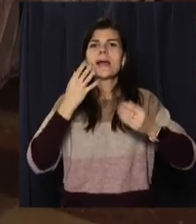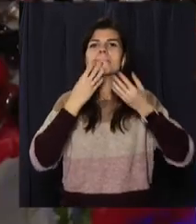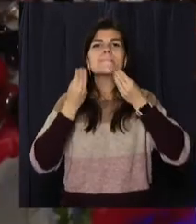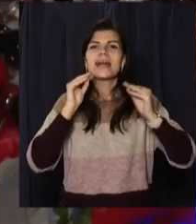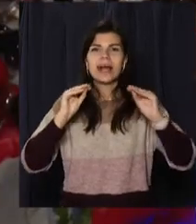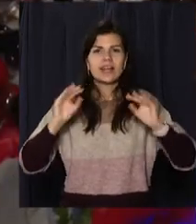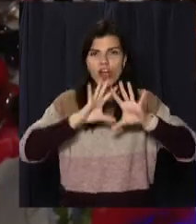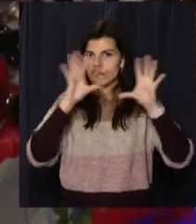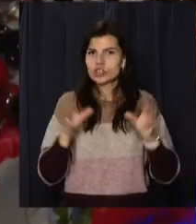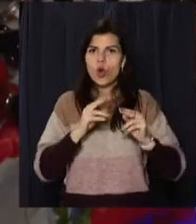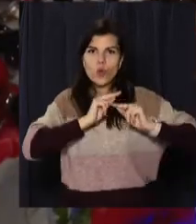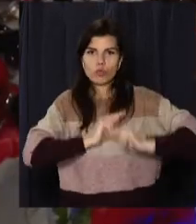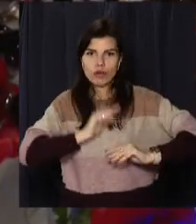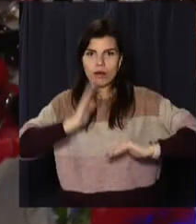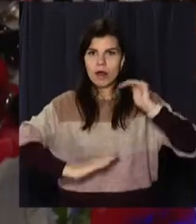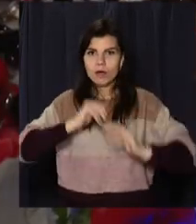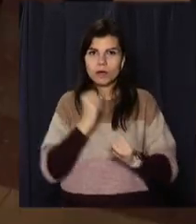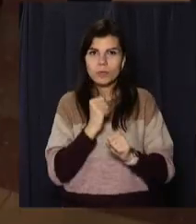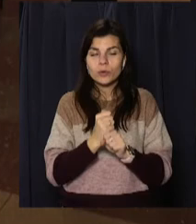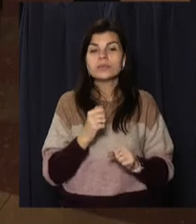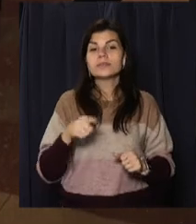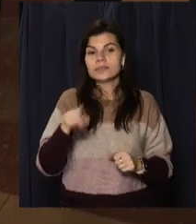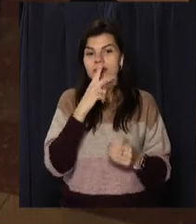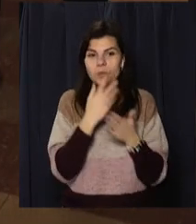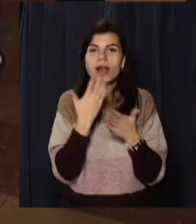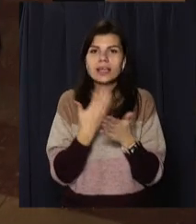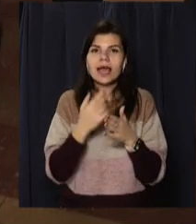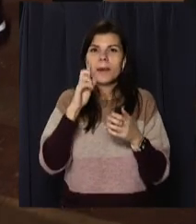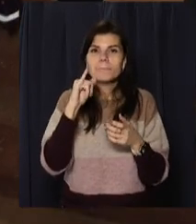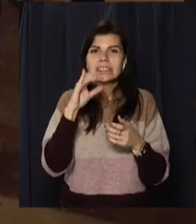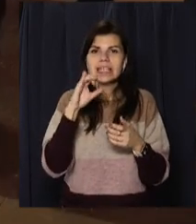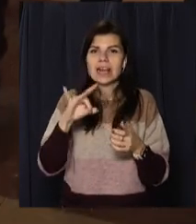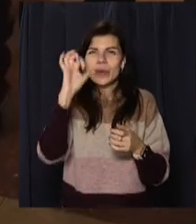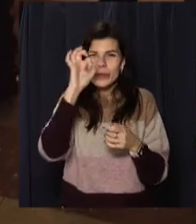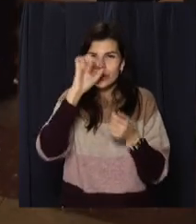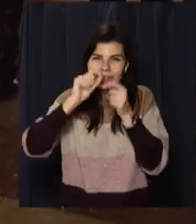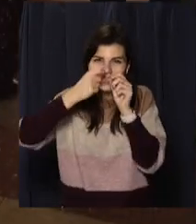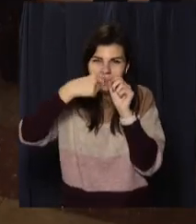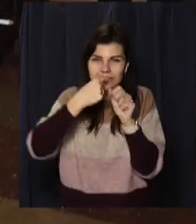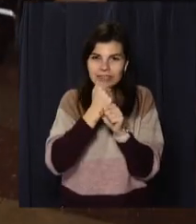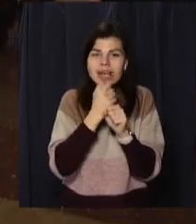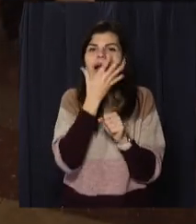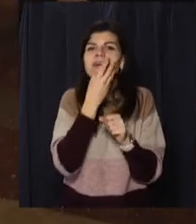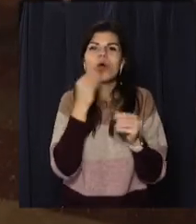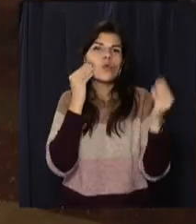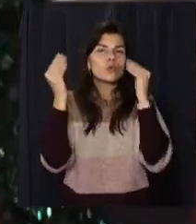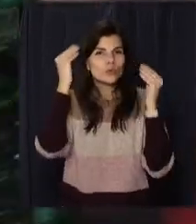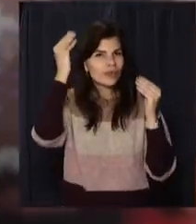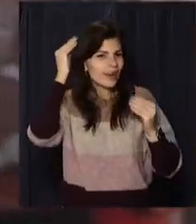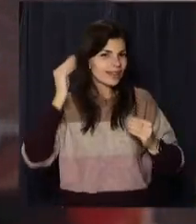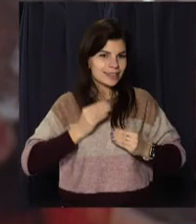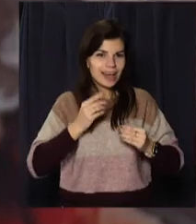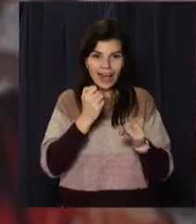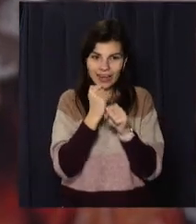Усе хендмейд. Пані Юлія презентувала на ярмарку роботи з бісеру. Каже, за яскравими жіночими прикрасами стоїть копітка робота.